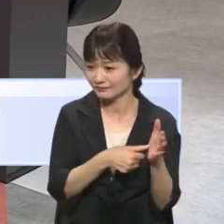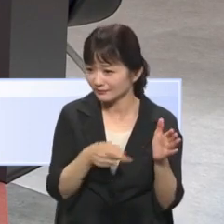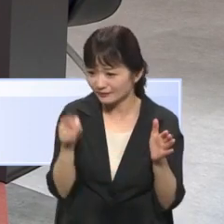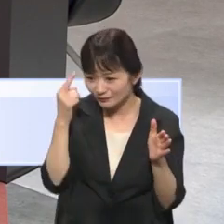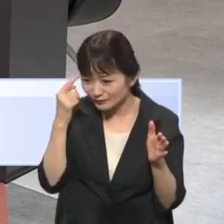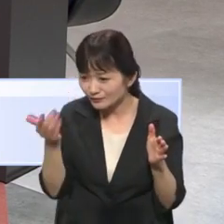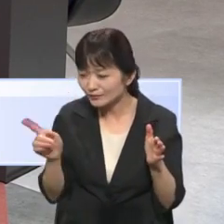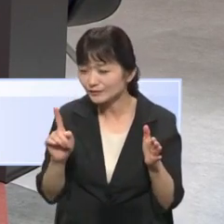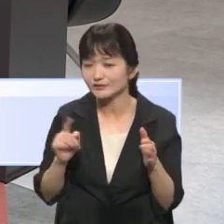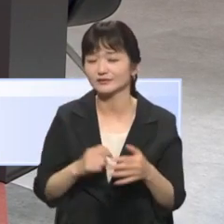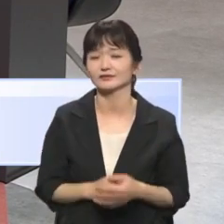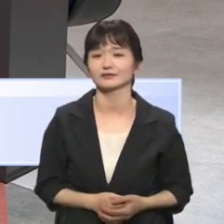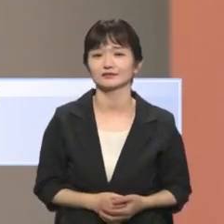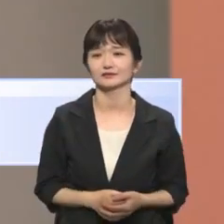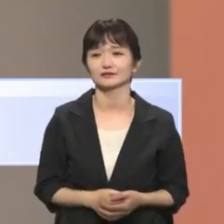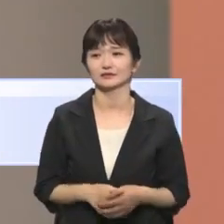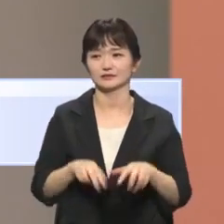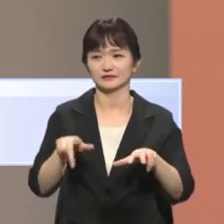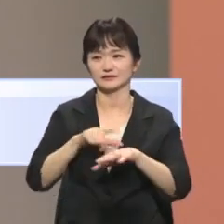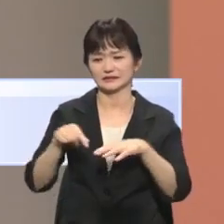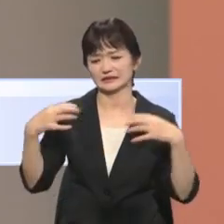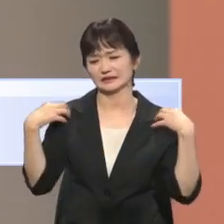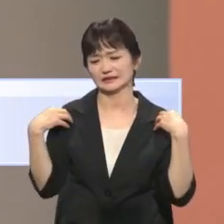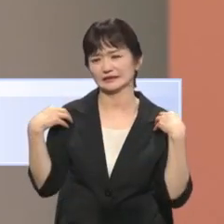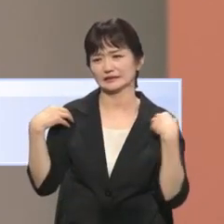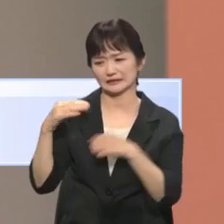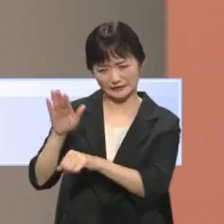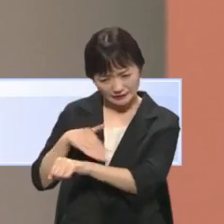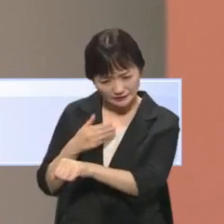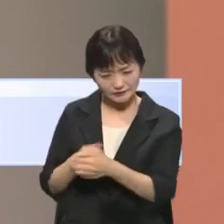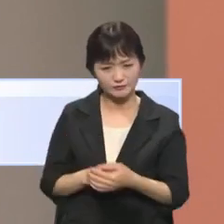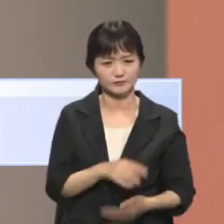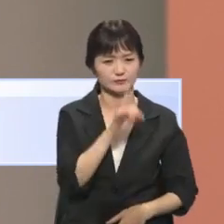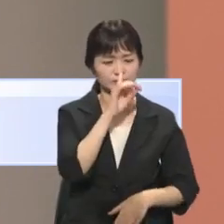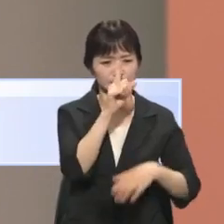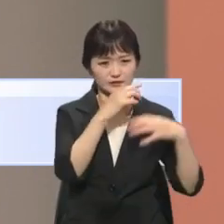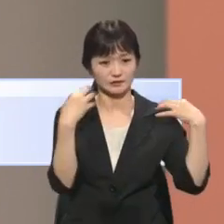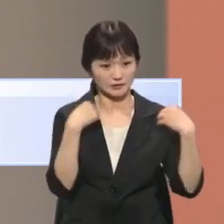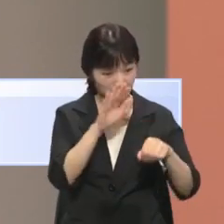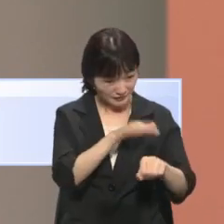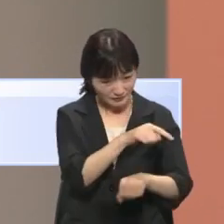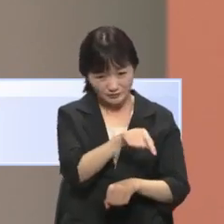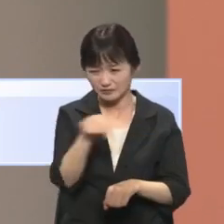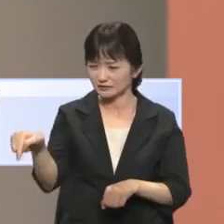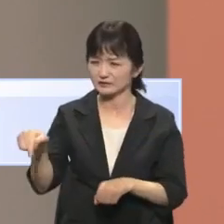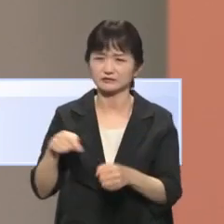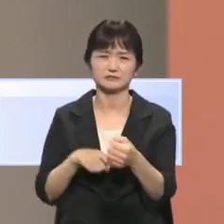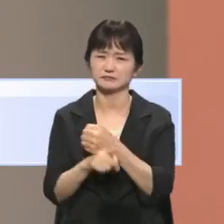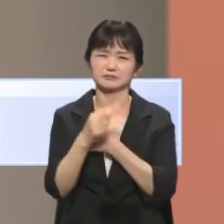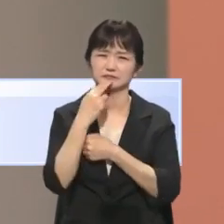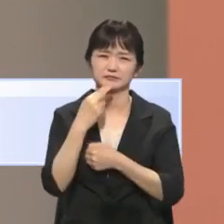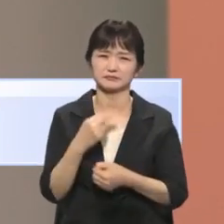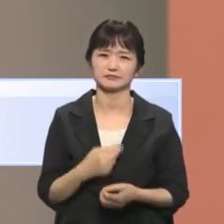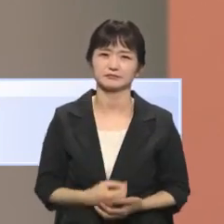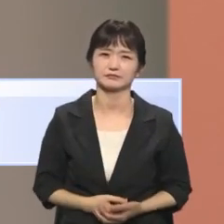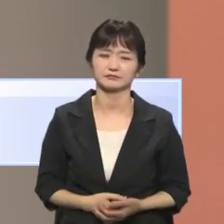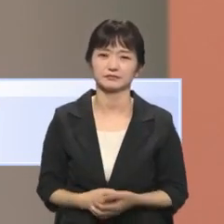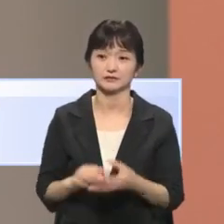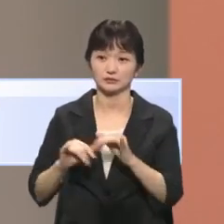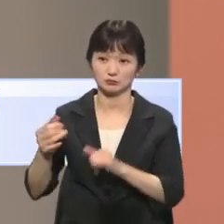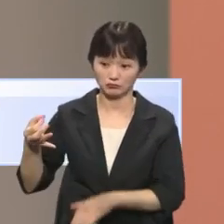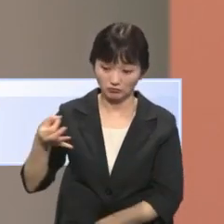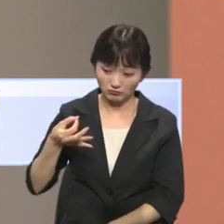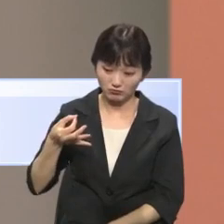어쨌든 지금 이게 뭐 지자체 책임이냐 중앙정부의 책임이냐 이런 남 탓하는 것은 별 의미가 없는 거 같고요 국민들이